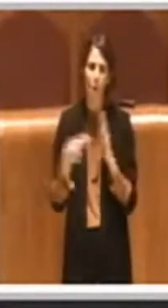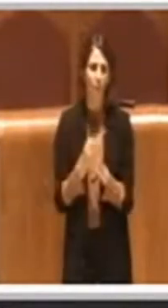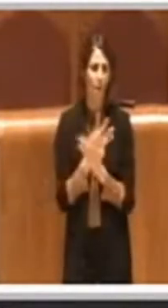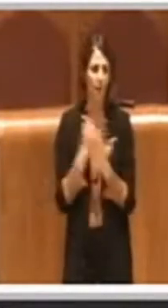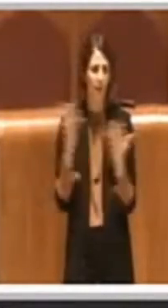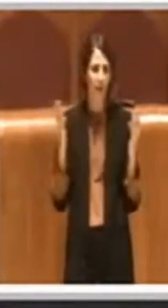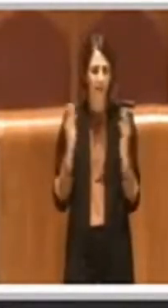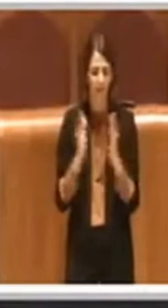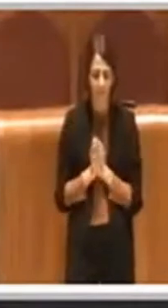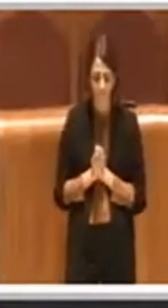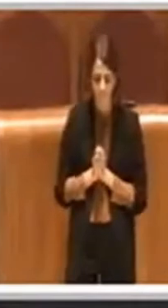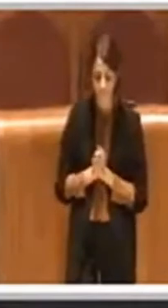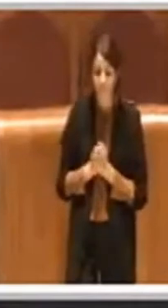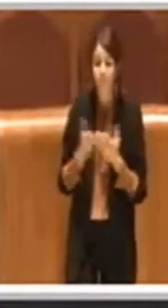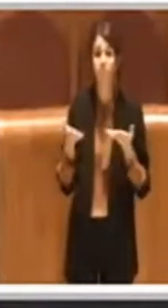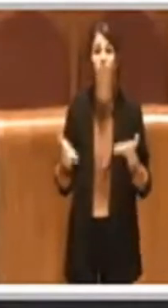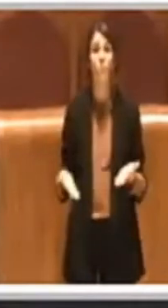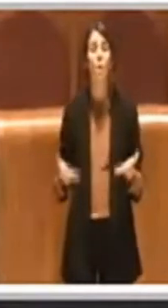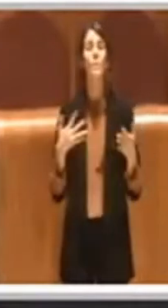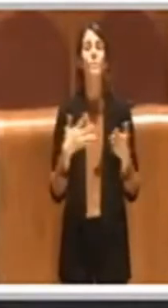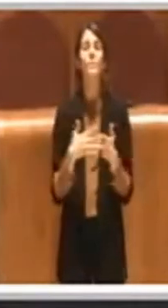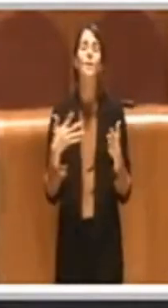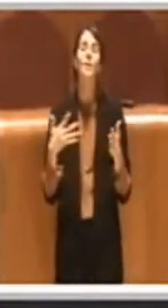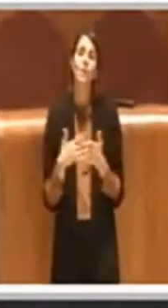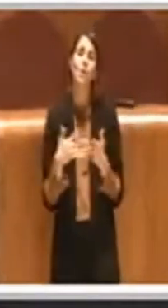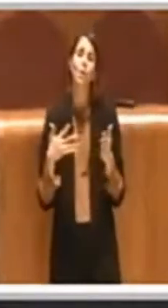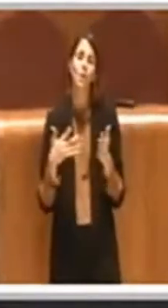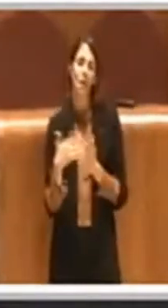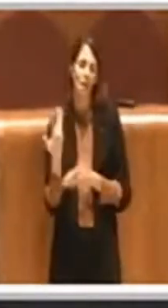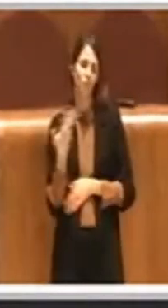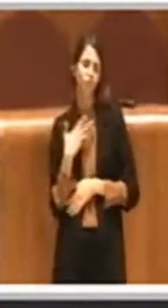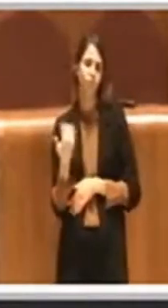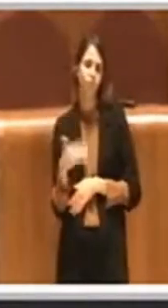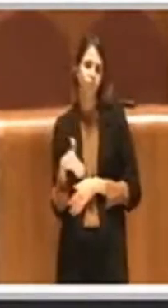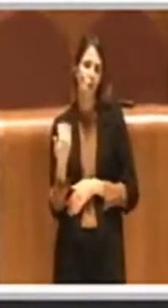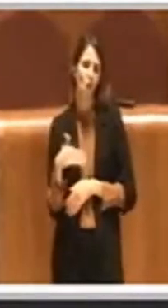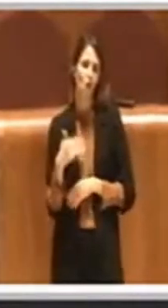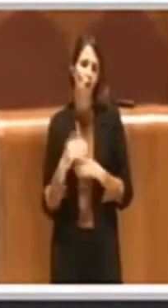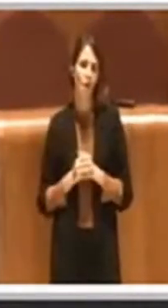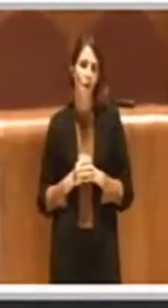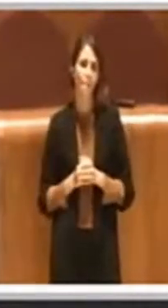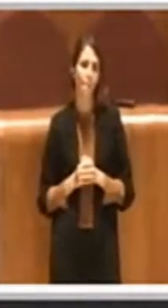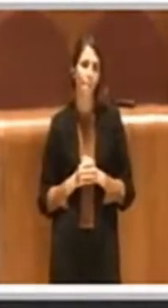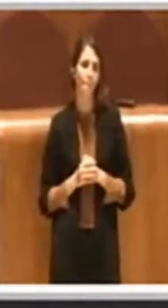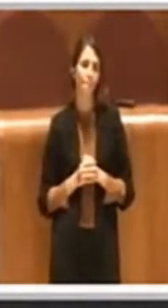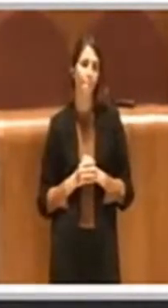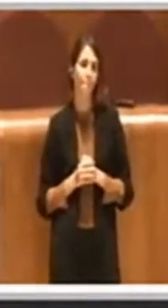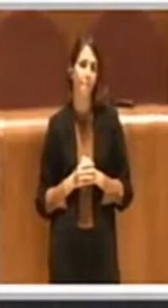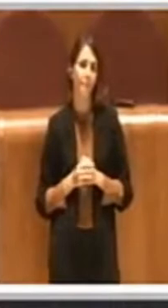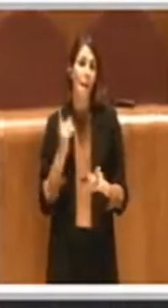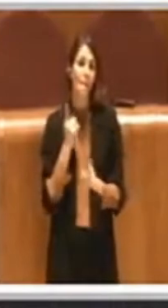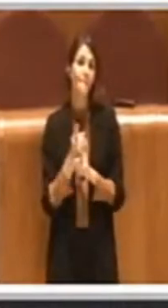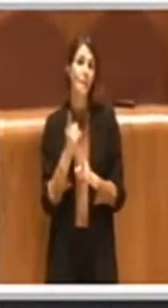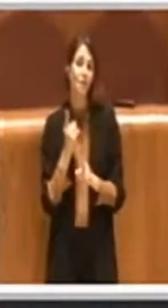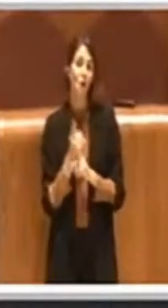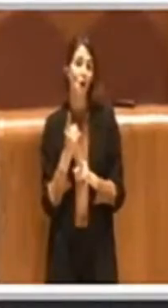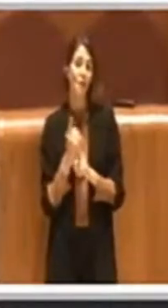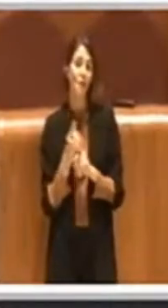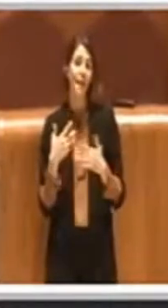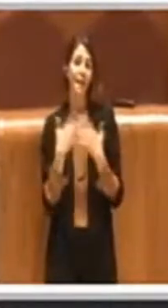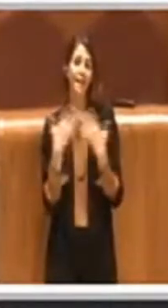ora difficoltà ce ne sono bisogna ovviamente